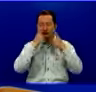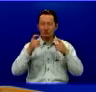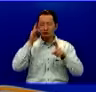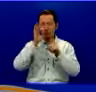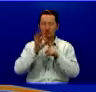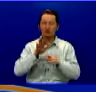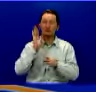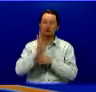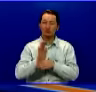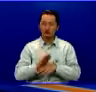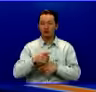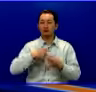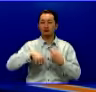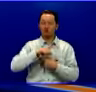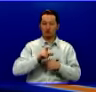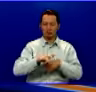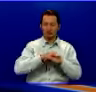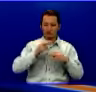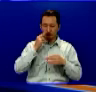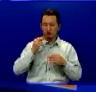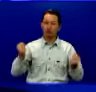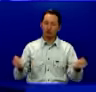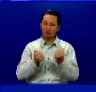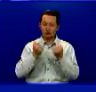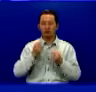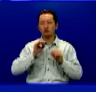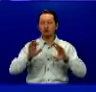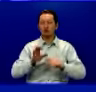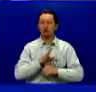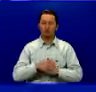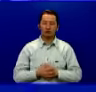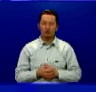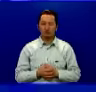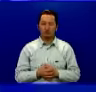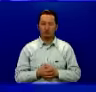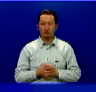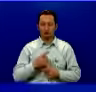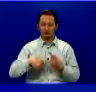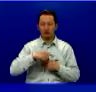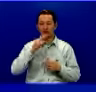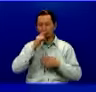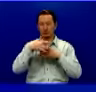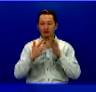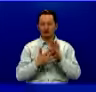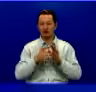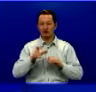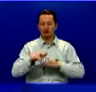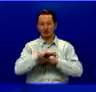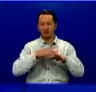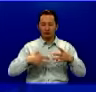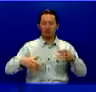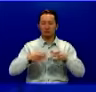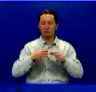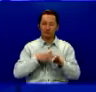мен міндеттерді аймақ тұрғындары жан-жақты қолдап отырғанын жеткізді. 3 миллиондық оңтүстік халқы өзіңіздің